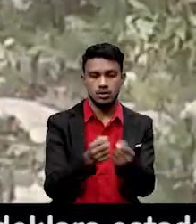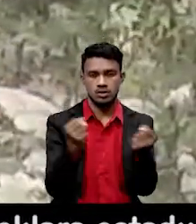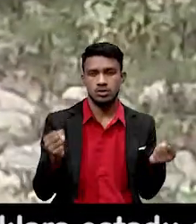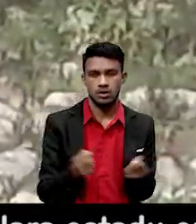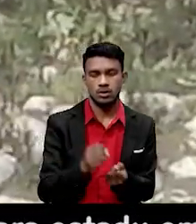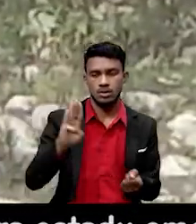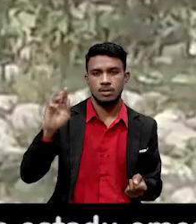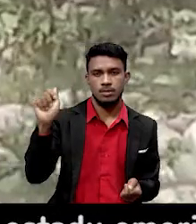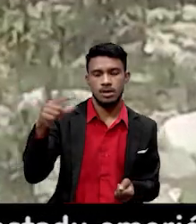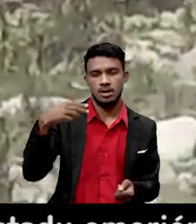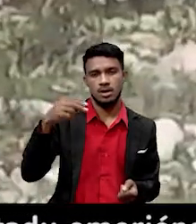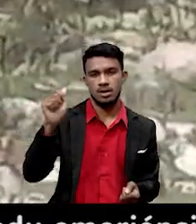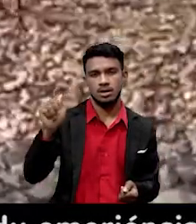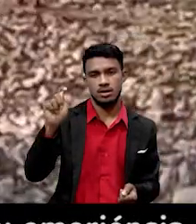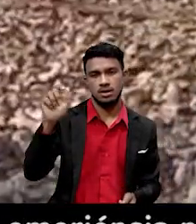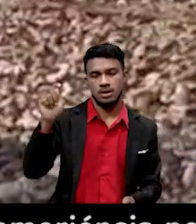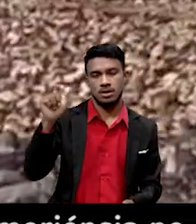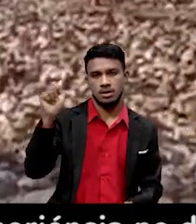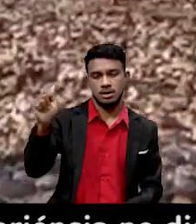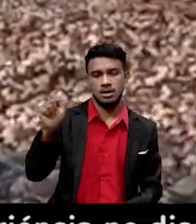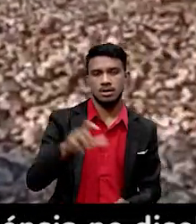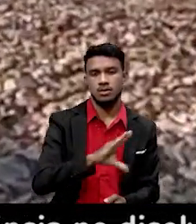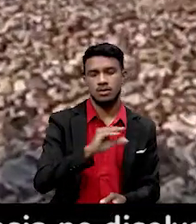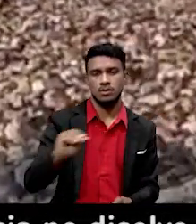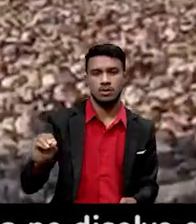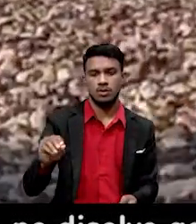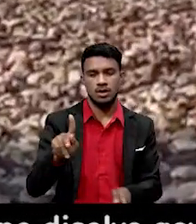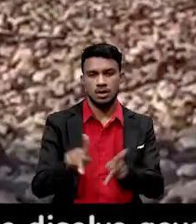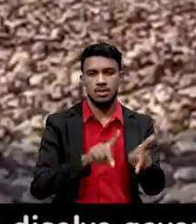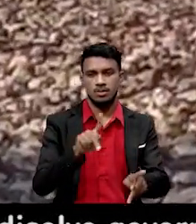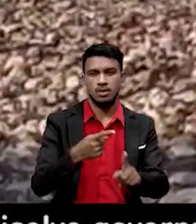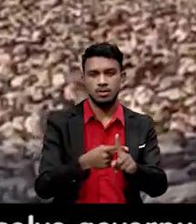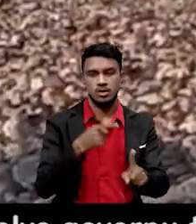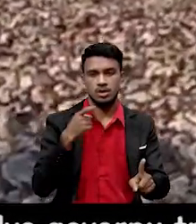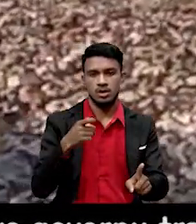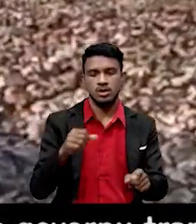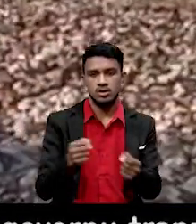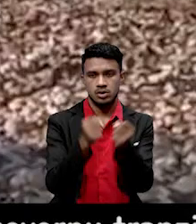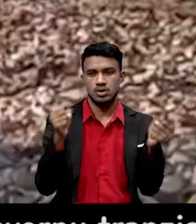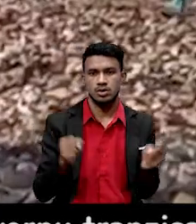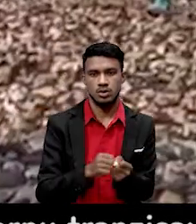Irabere, Ringgit, posto Watu Karbau, no mos komendade husi suku Larsula,